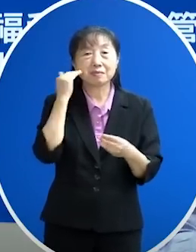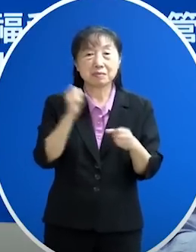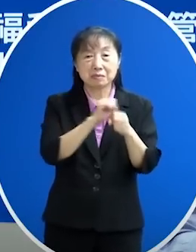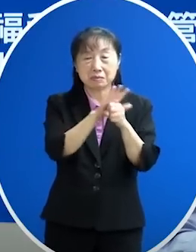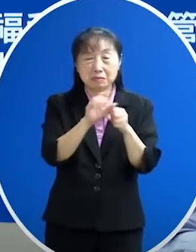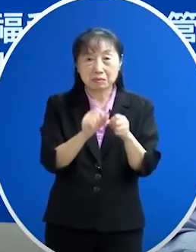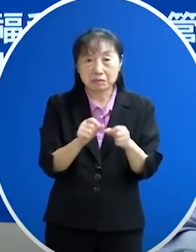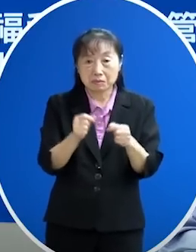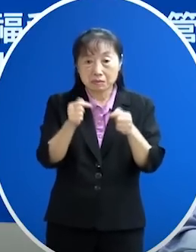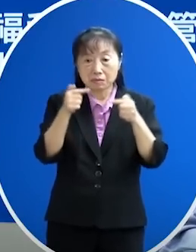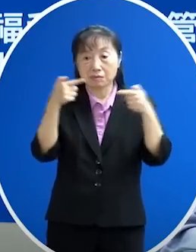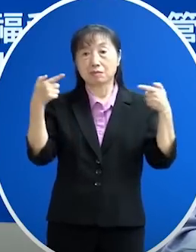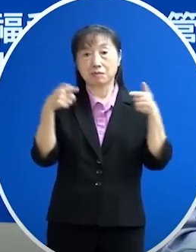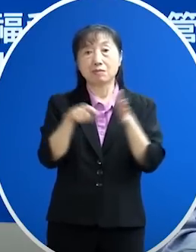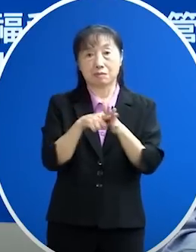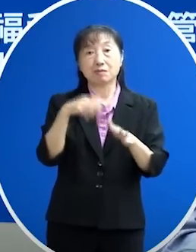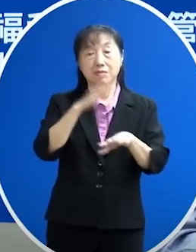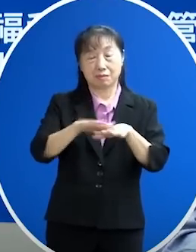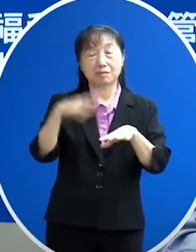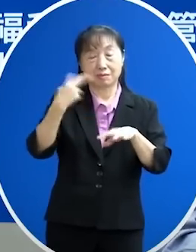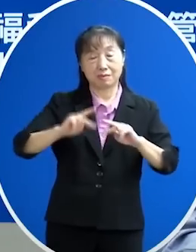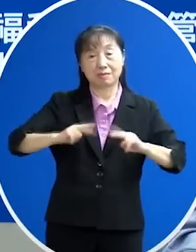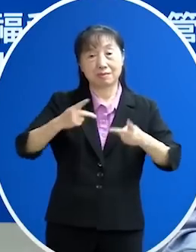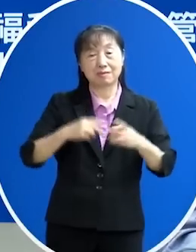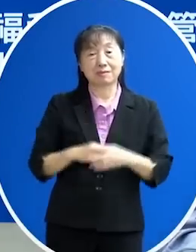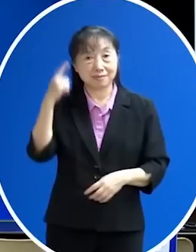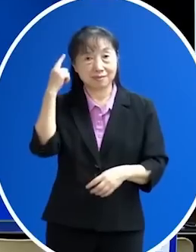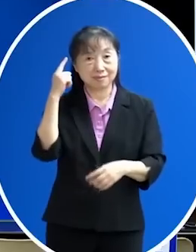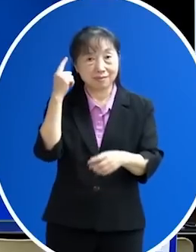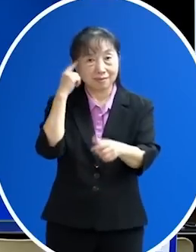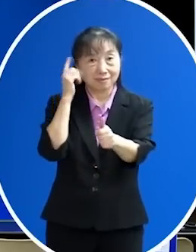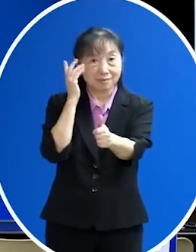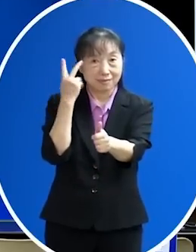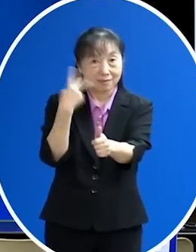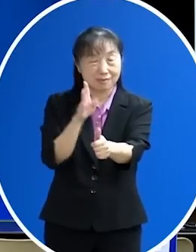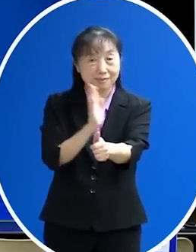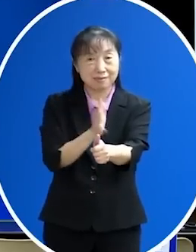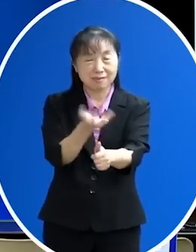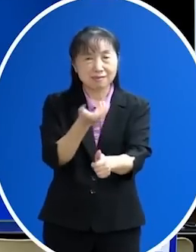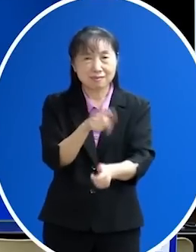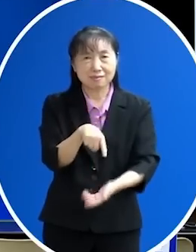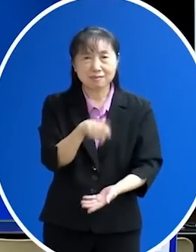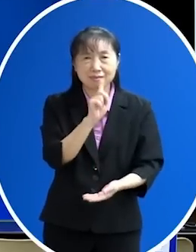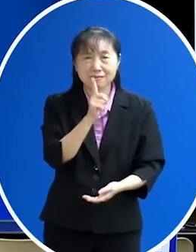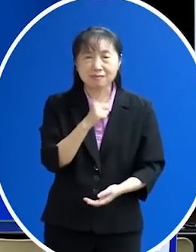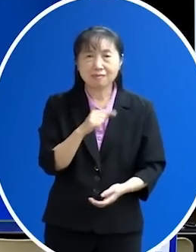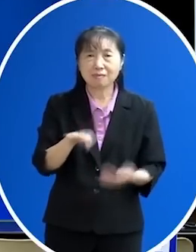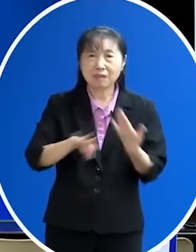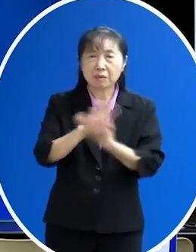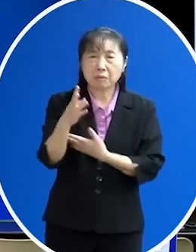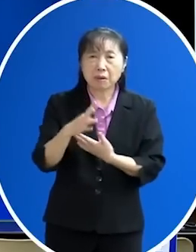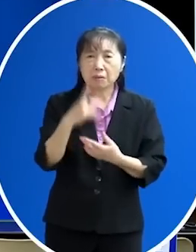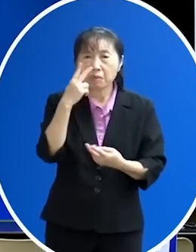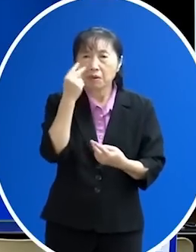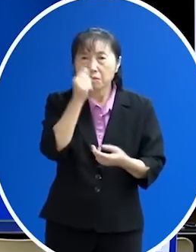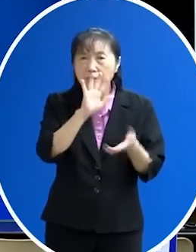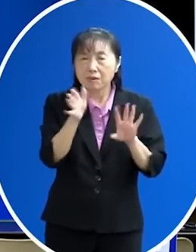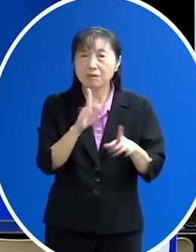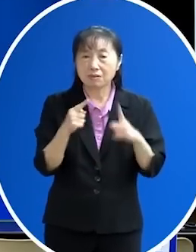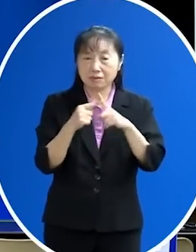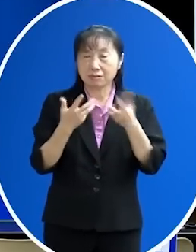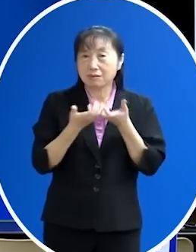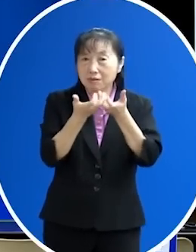情有升高的时候，我们会再做另外的这个规定。 确认一下，刚刚您提到说例外的情形，譬如说人潮拥